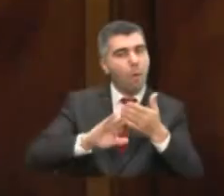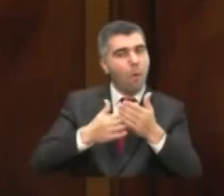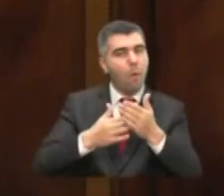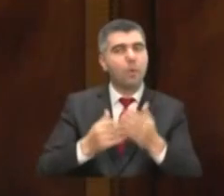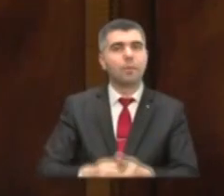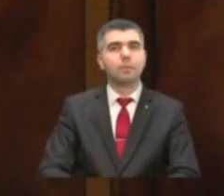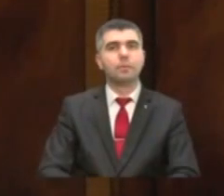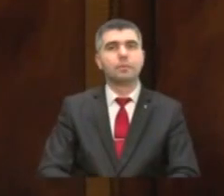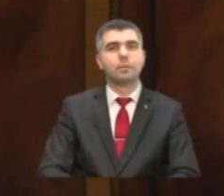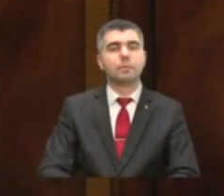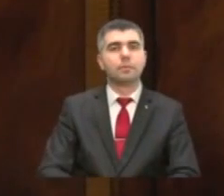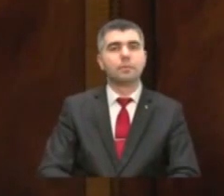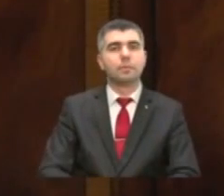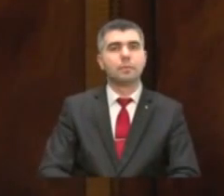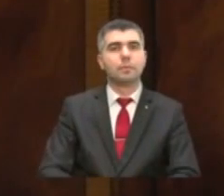أنا